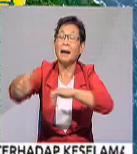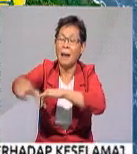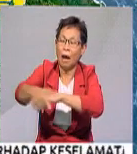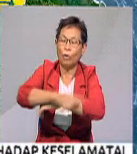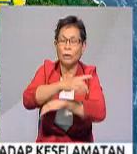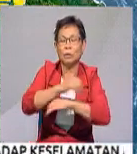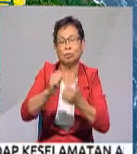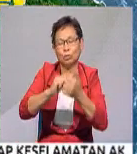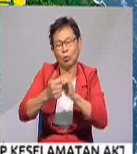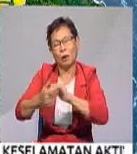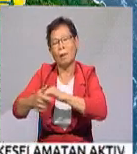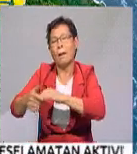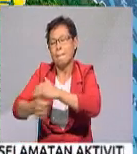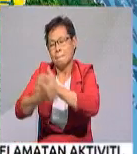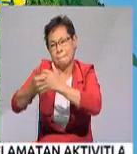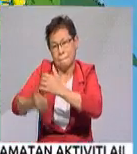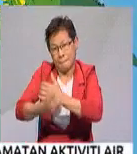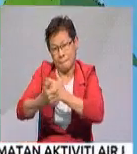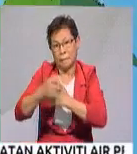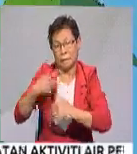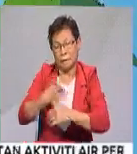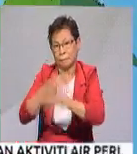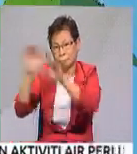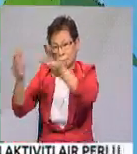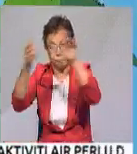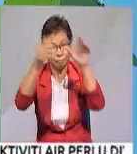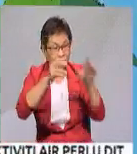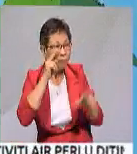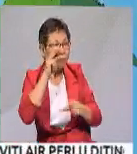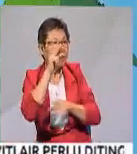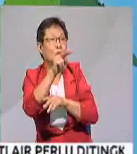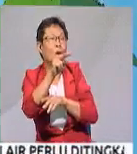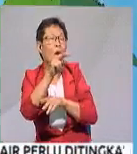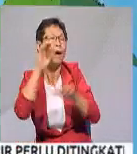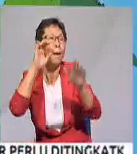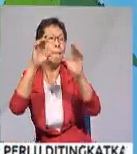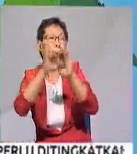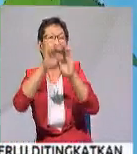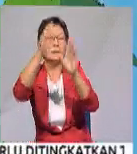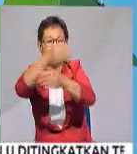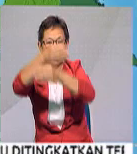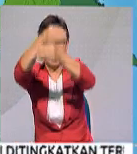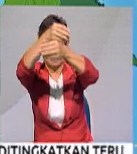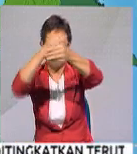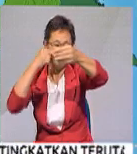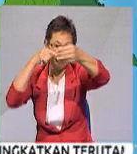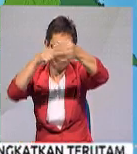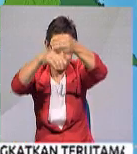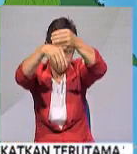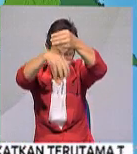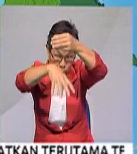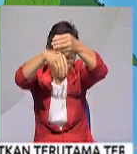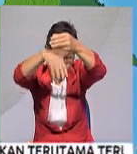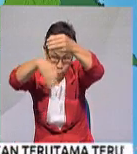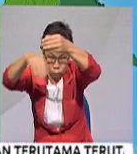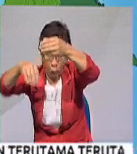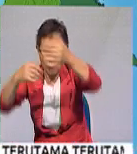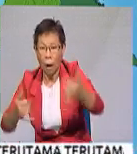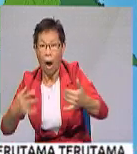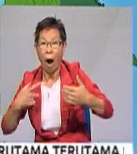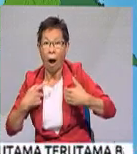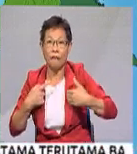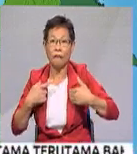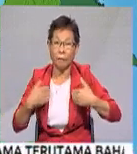dan sukan laut. Baiklah, kita balik pula dengan melihat kepada imej satelit terkini. Dapat diperhatikan ketika ini